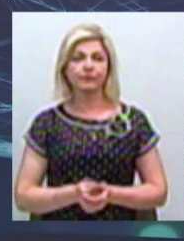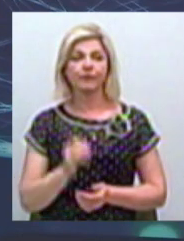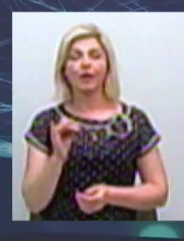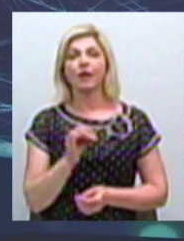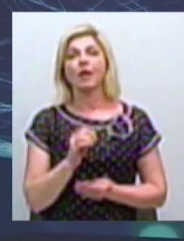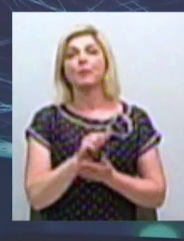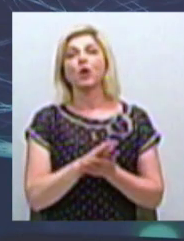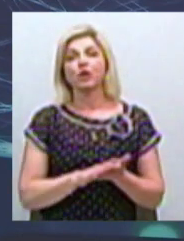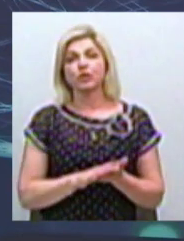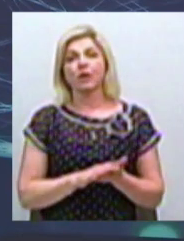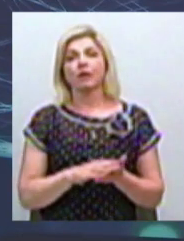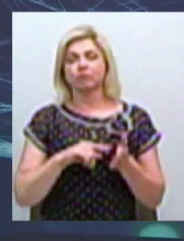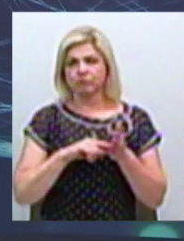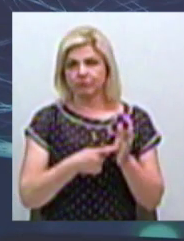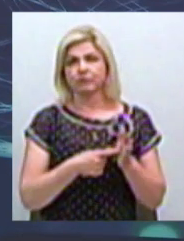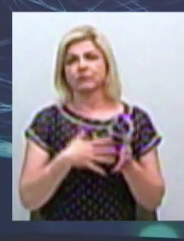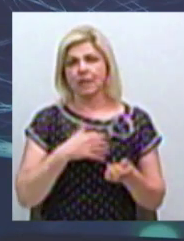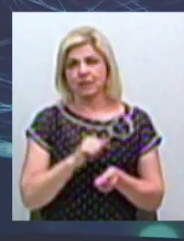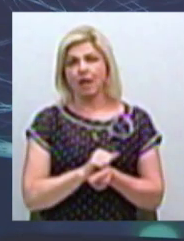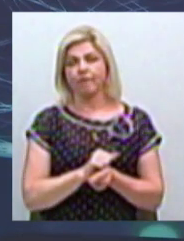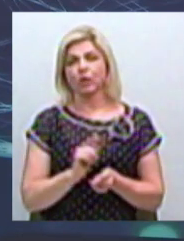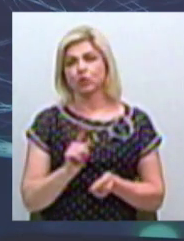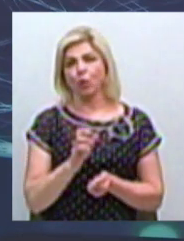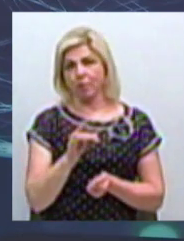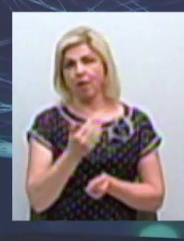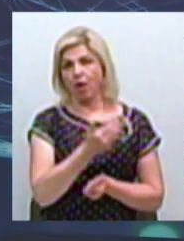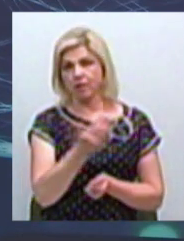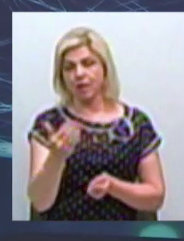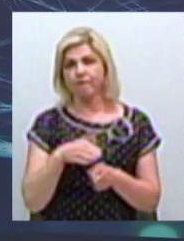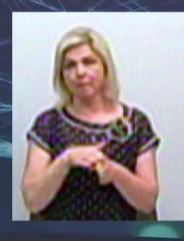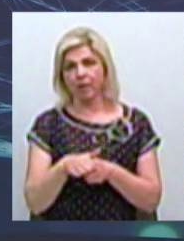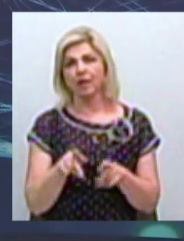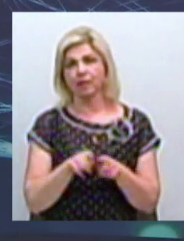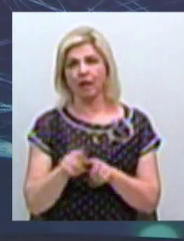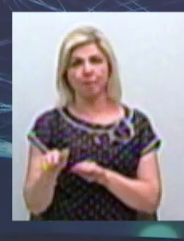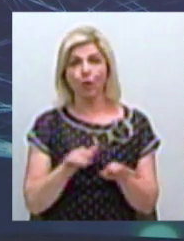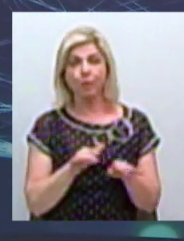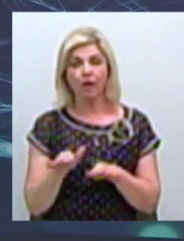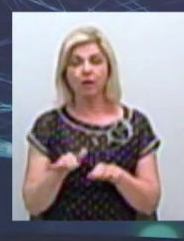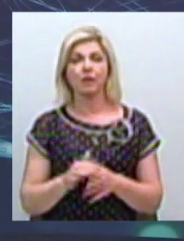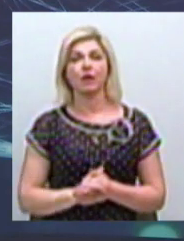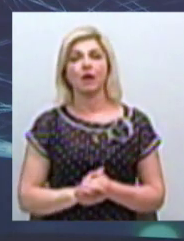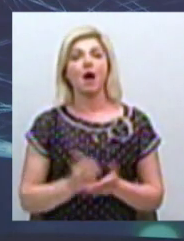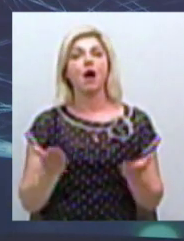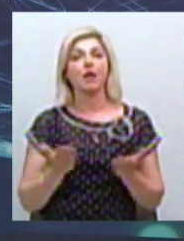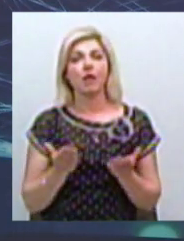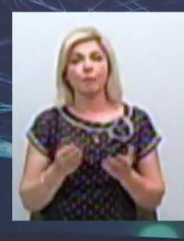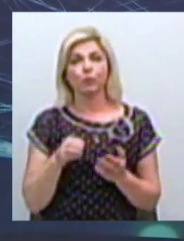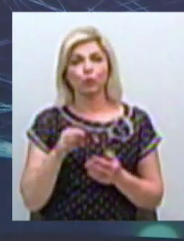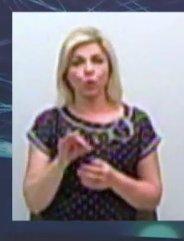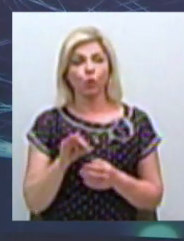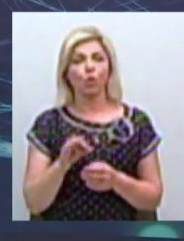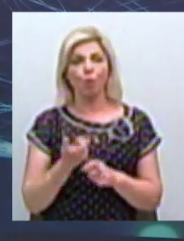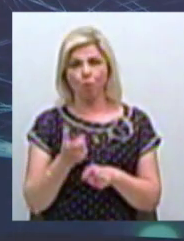продовження, скажімо так, настоювати на тому, щоб вони виконували ці мероприятия. Тобто, практично, яким-то образом